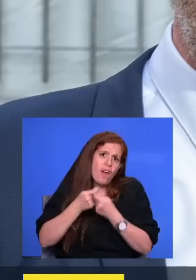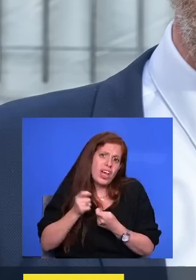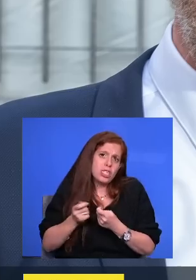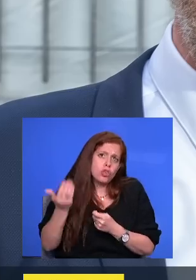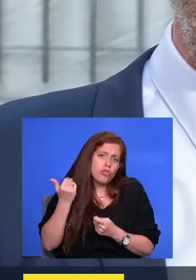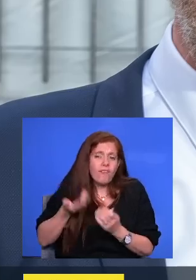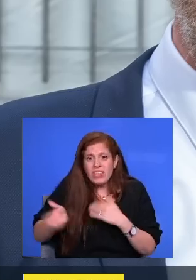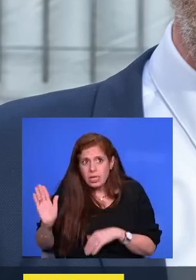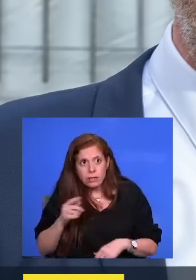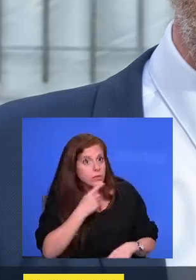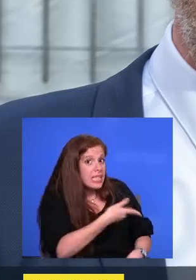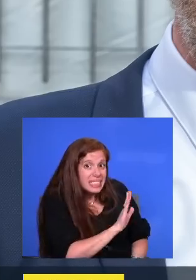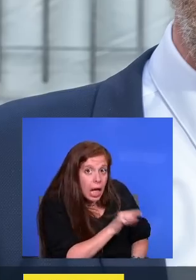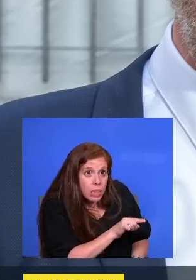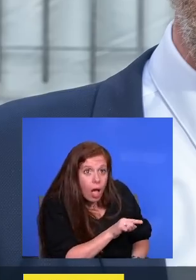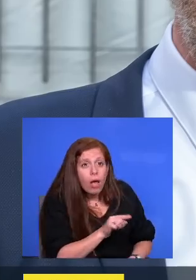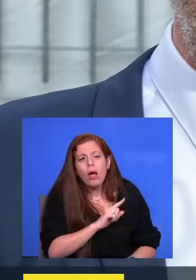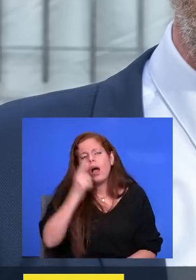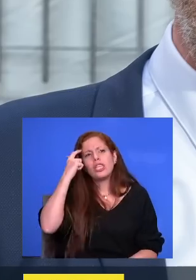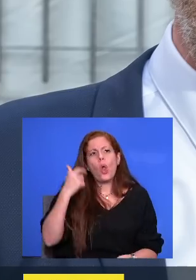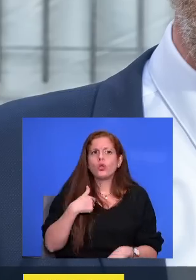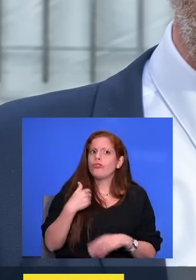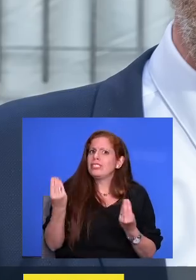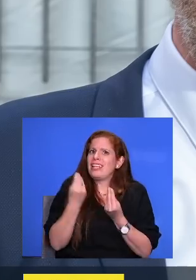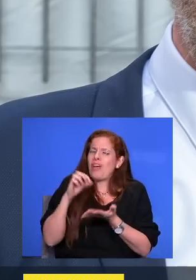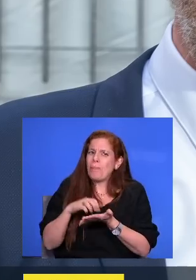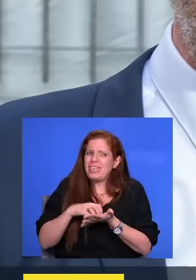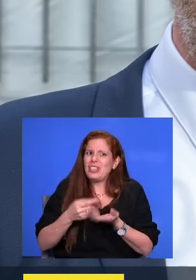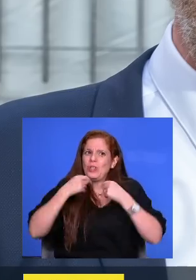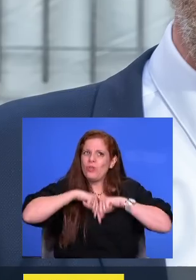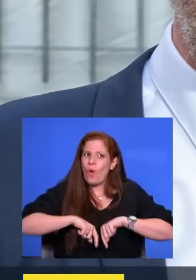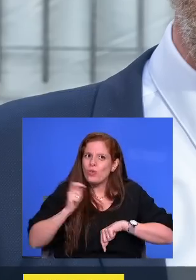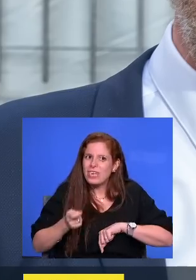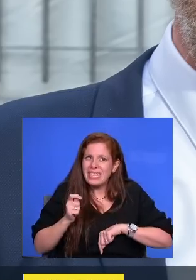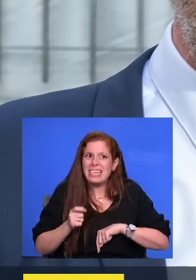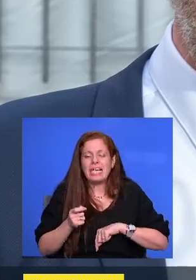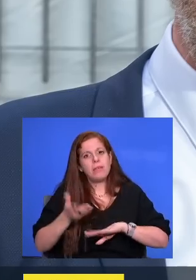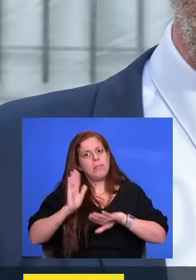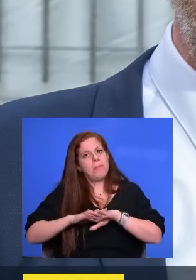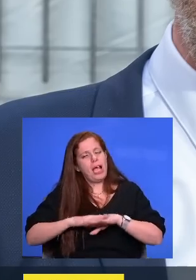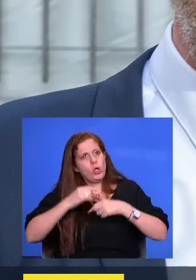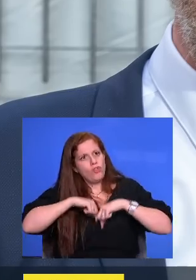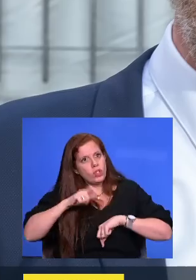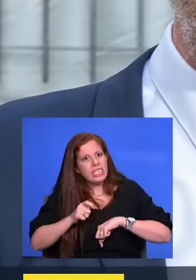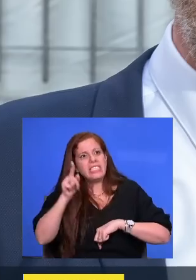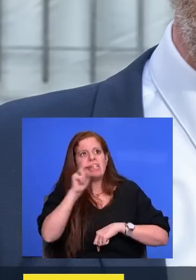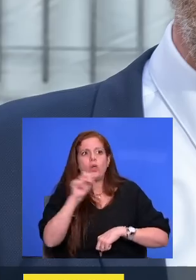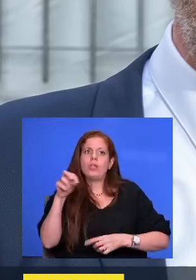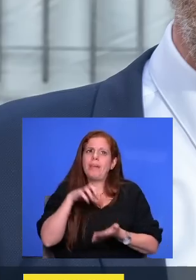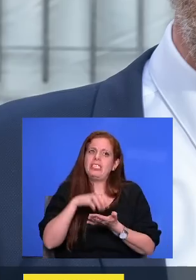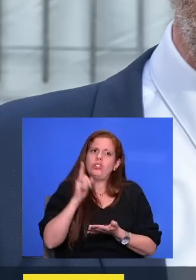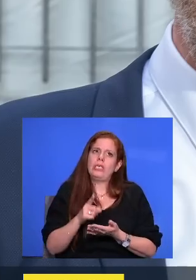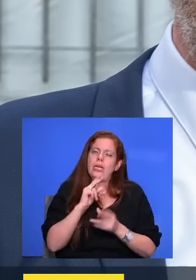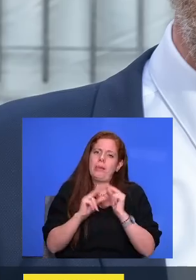יצאת? אני לא חושב שזה הדבר המרכזי כשיושב ראש כנסת, יום חג מתמנה ליושב ראש כנסת, זה הנושא המרכזי שצריך להחצן אותו.